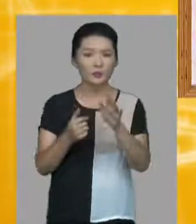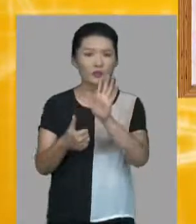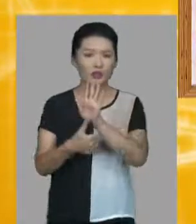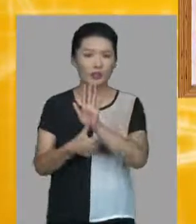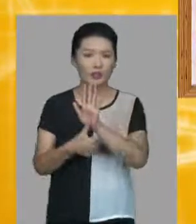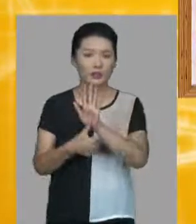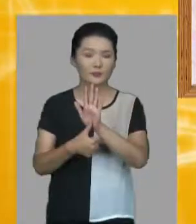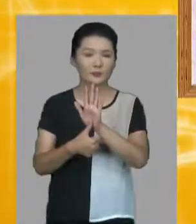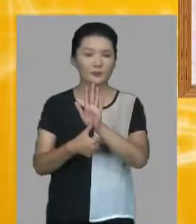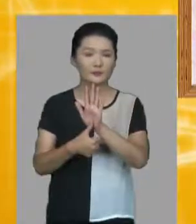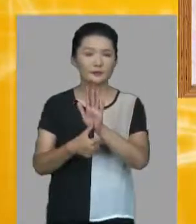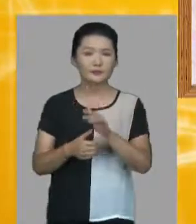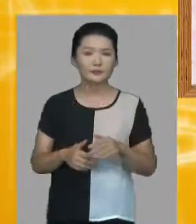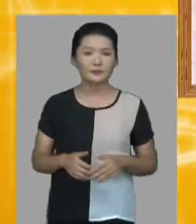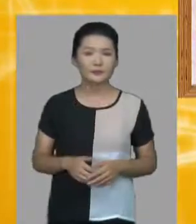96.